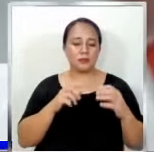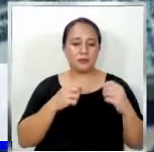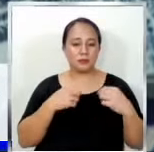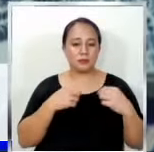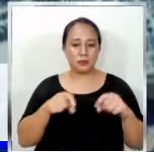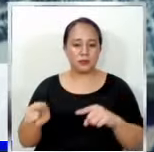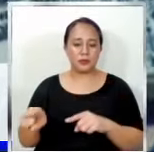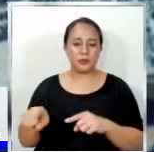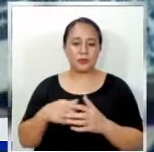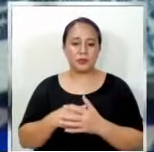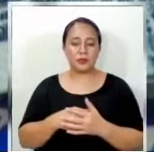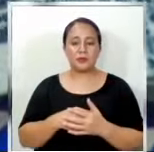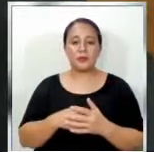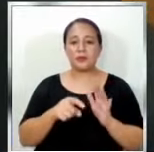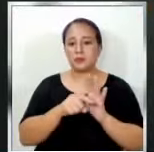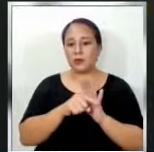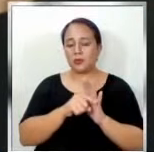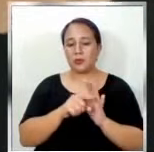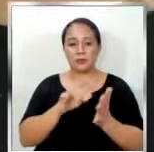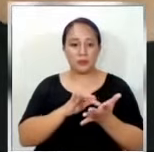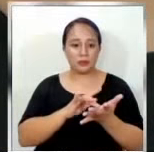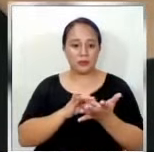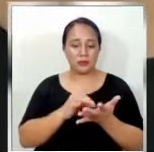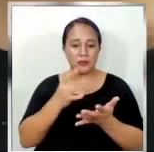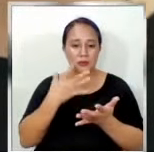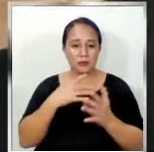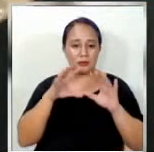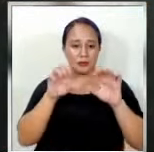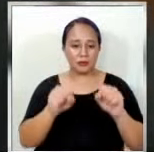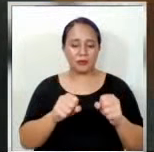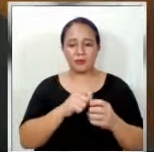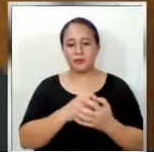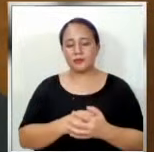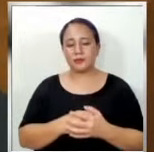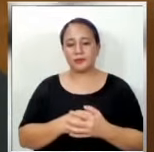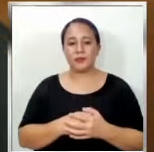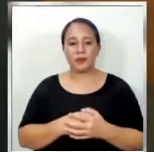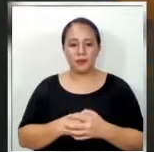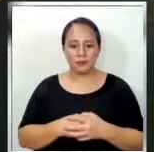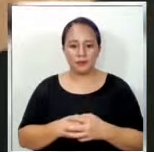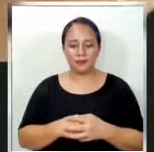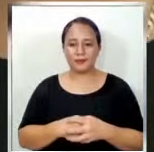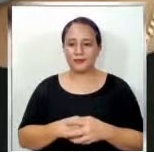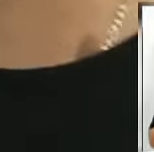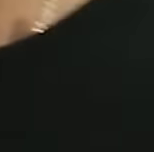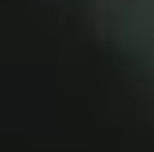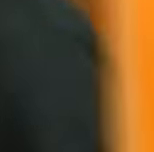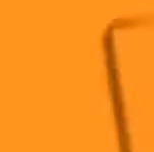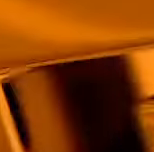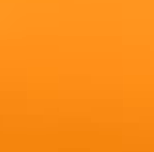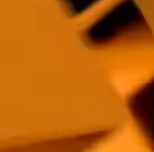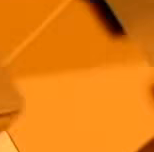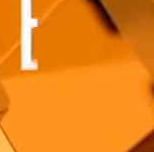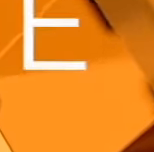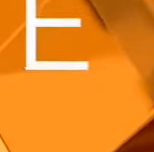Prohibited Drugs ang mga inaresto. John Consulta, Nakatutok, 24 Oras.